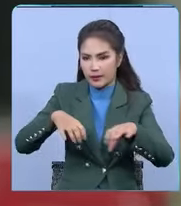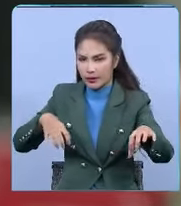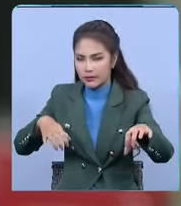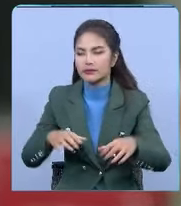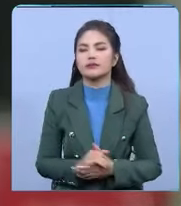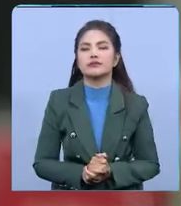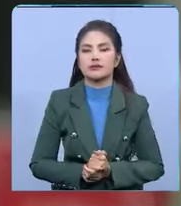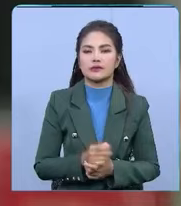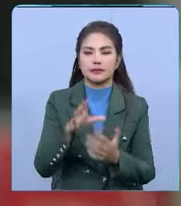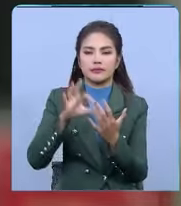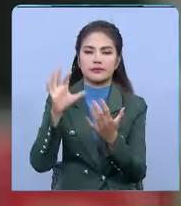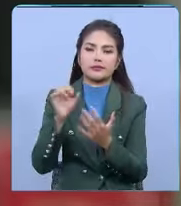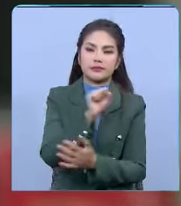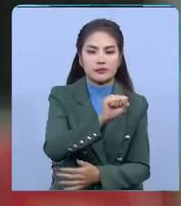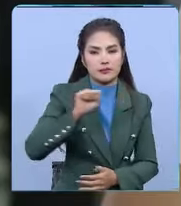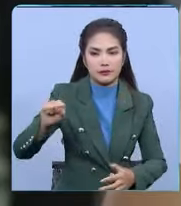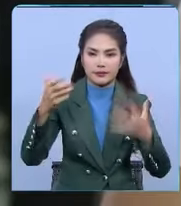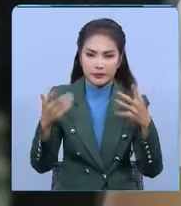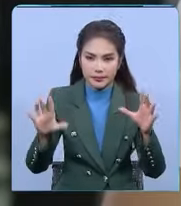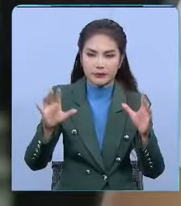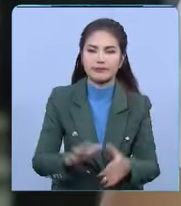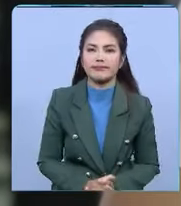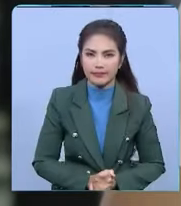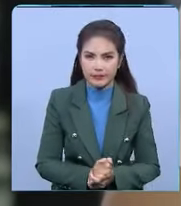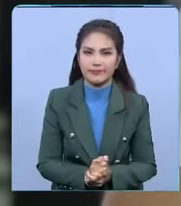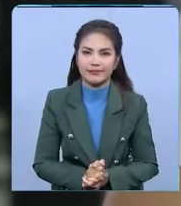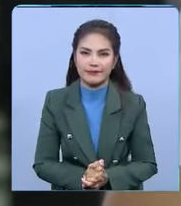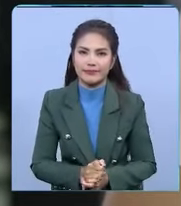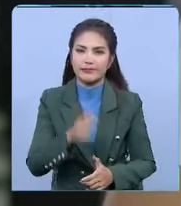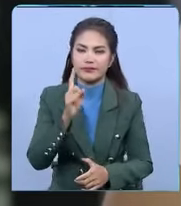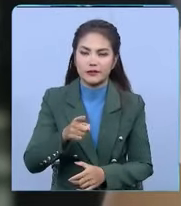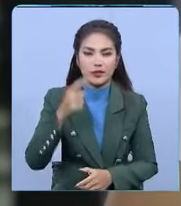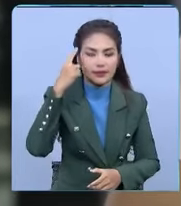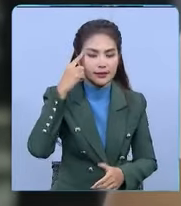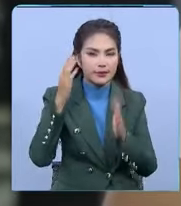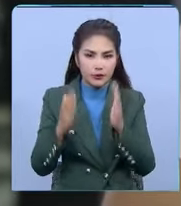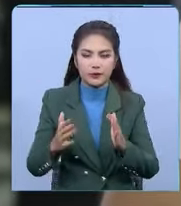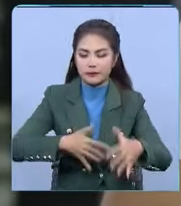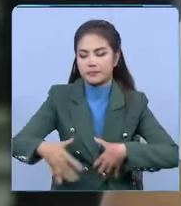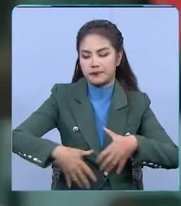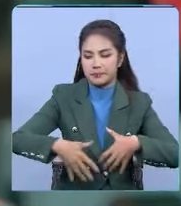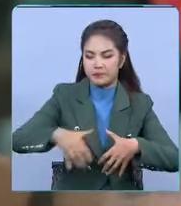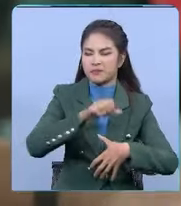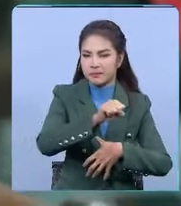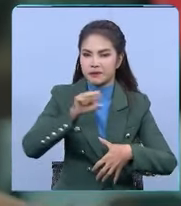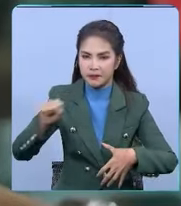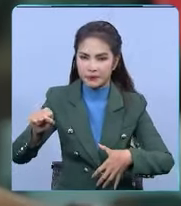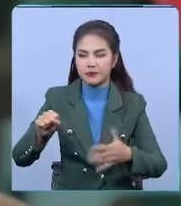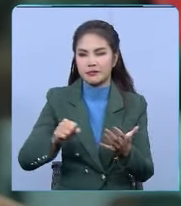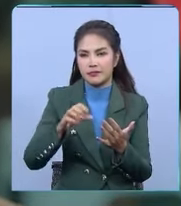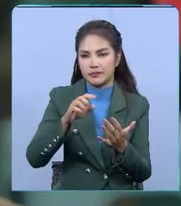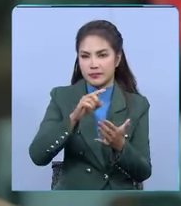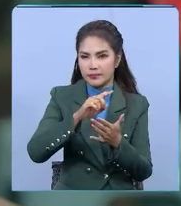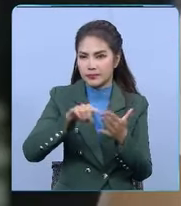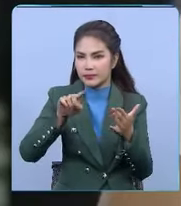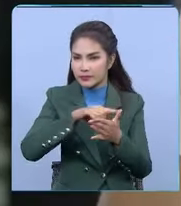าแล้ว ครับ นะครับ เพราะฉะนั้นก็ต้องให้สิทธิ์ของประชาชนที่เลือกส.ส.เข้าไปในสภา ใช่ครับ พอพูดถึงเรื่องส.ส.